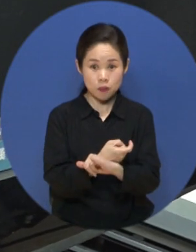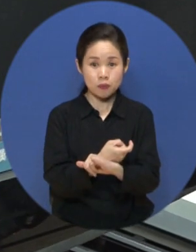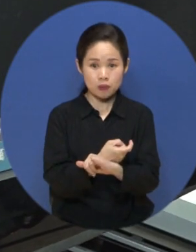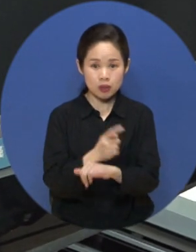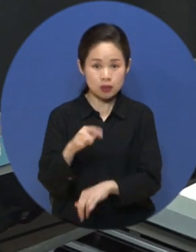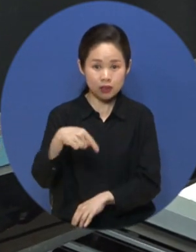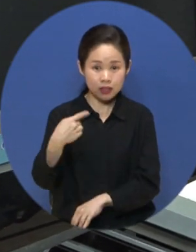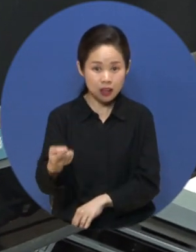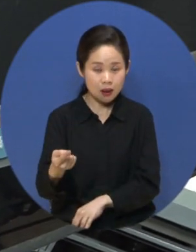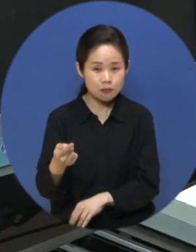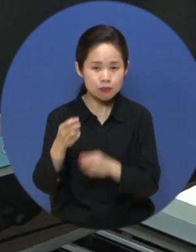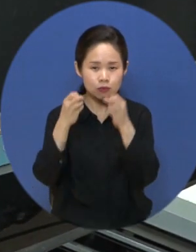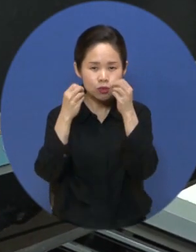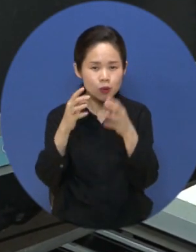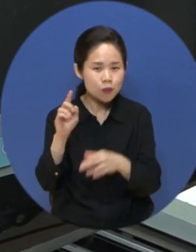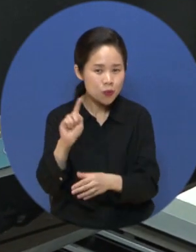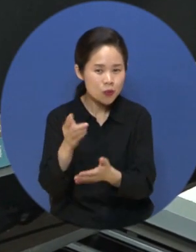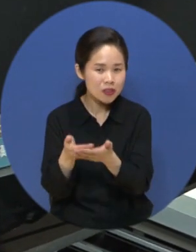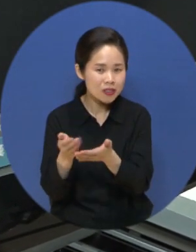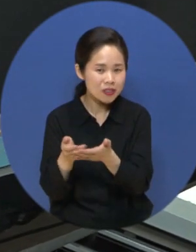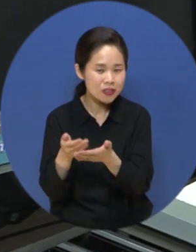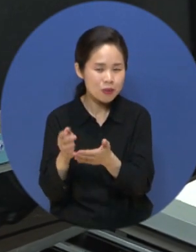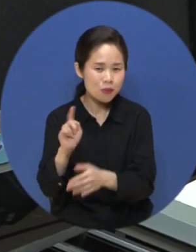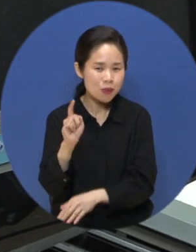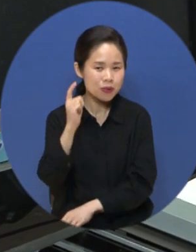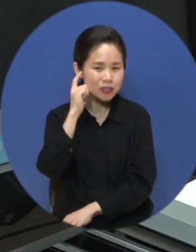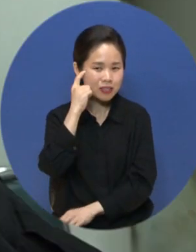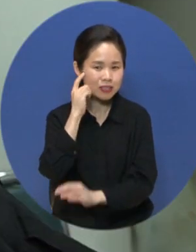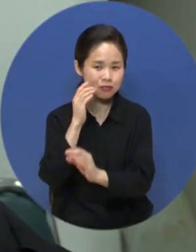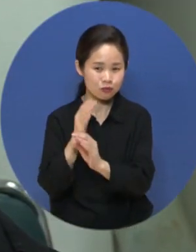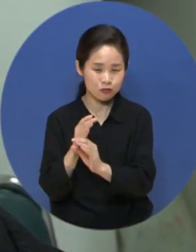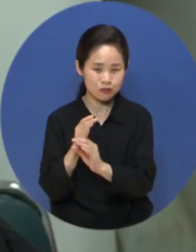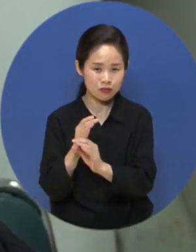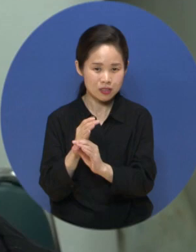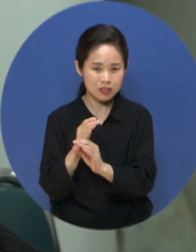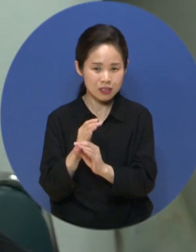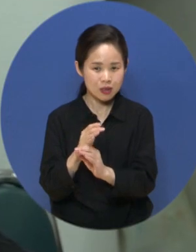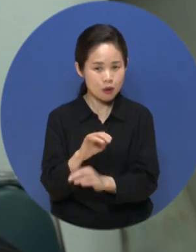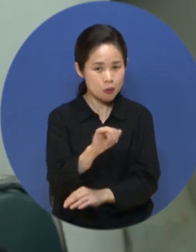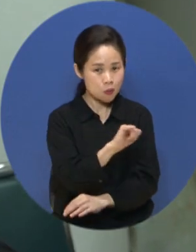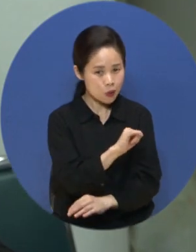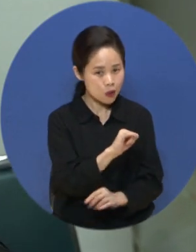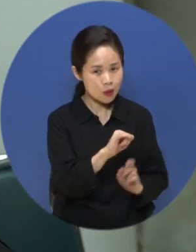중인데요. 이번엔 어떤 곤충이 재호 씨의 캔버스 위에 표현될까요?